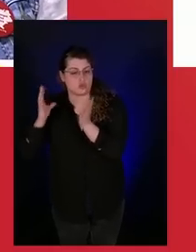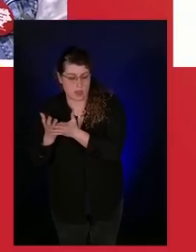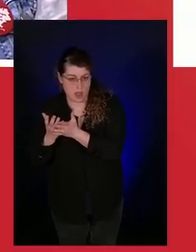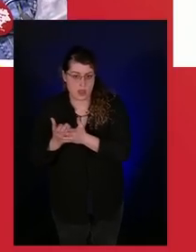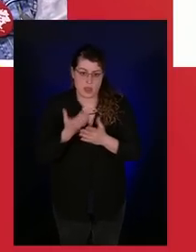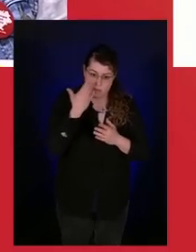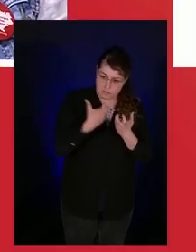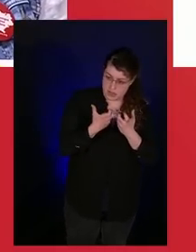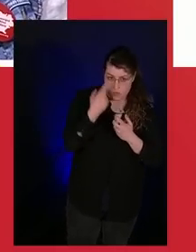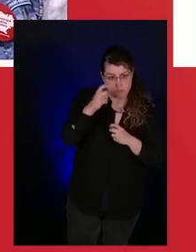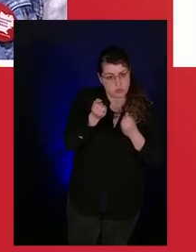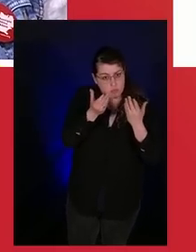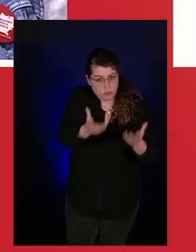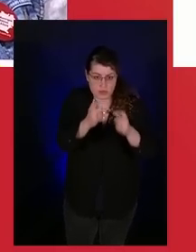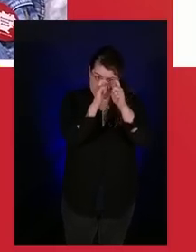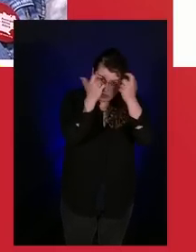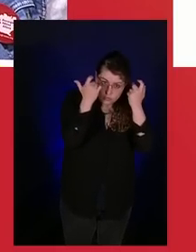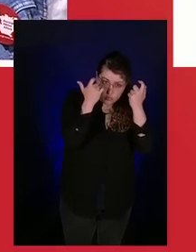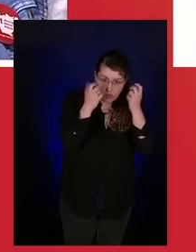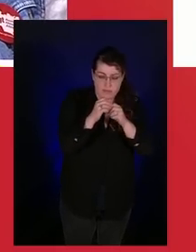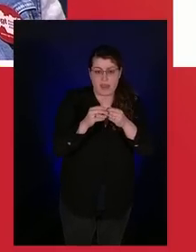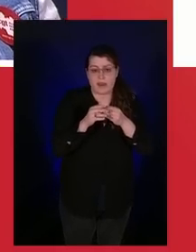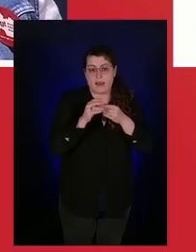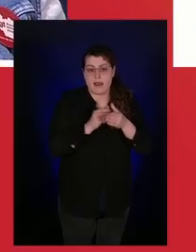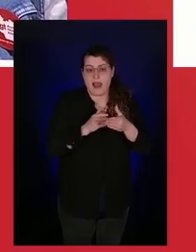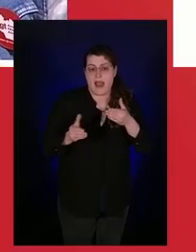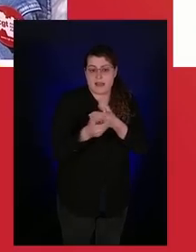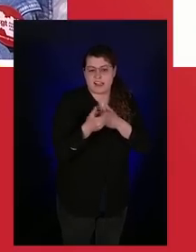modifications statutaires des annexes financières.